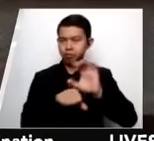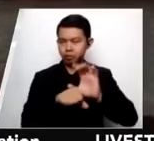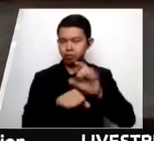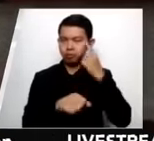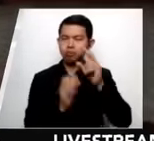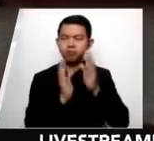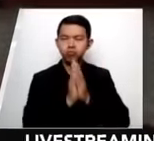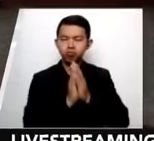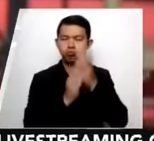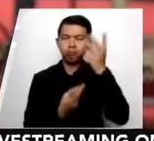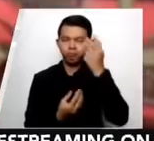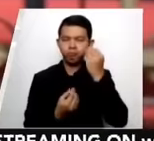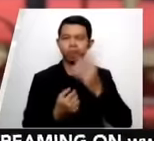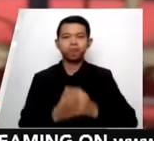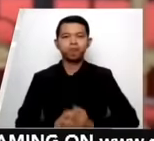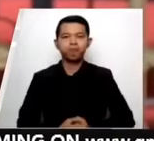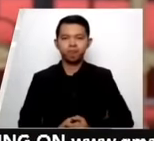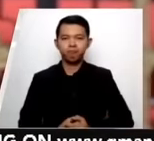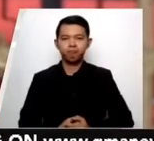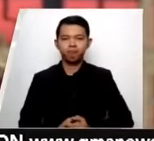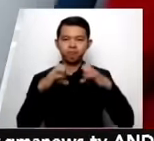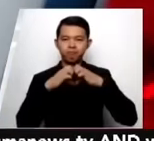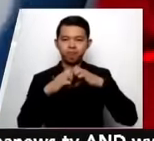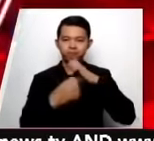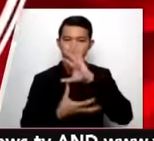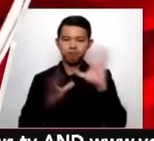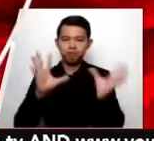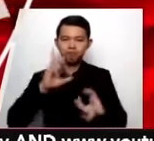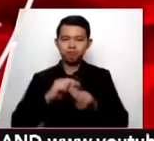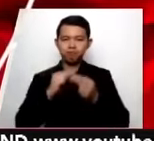Aquino nagbabalita para sa GMA Integrated News.